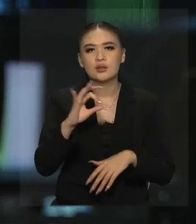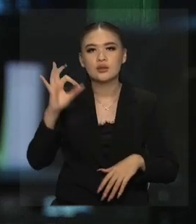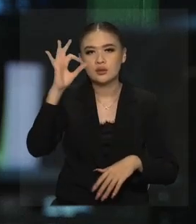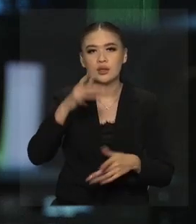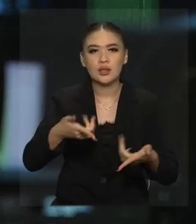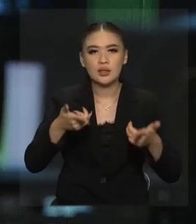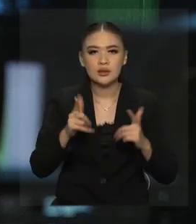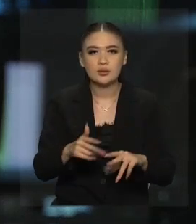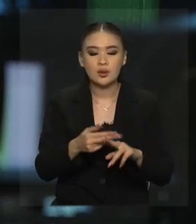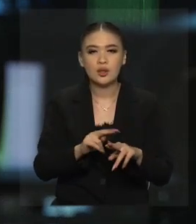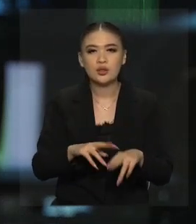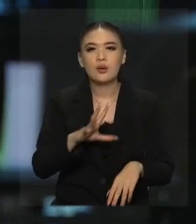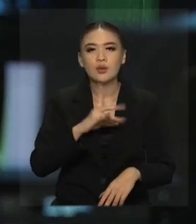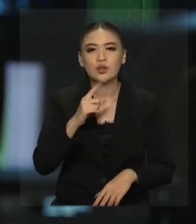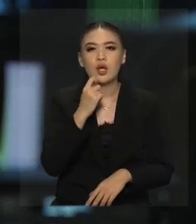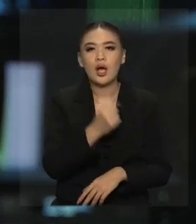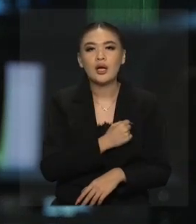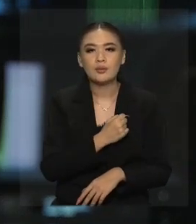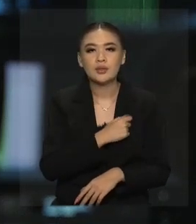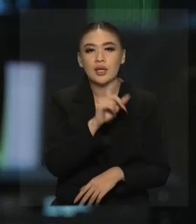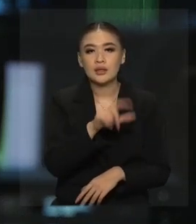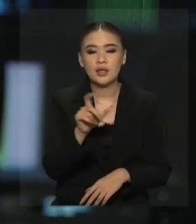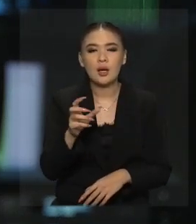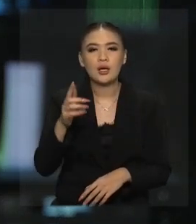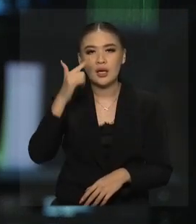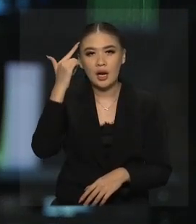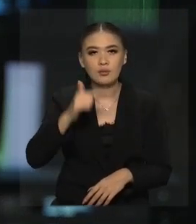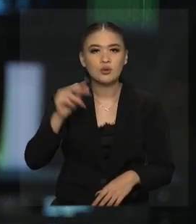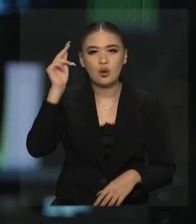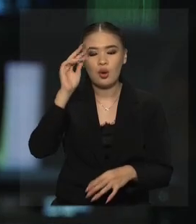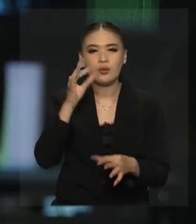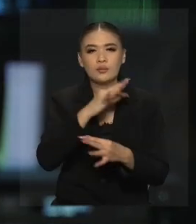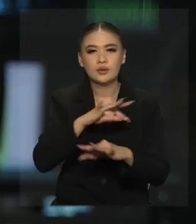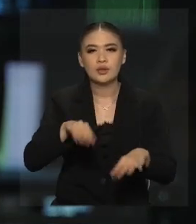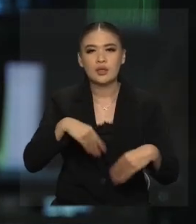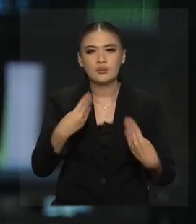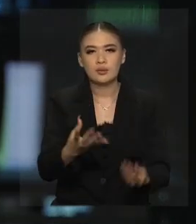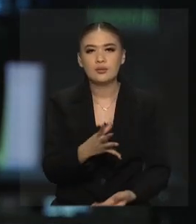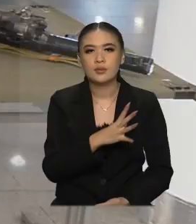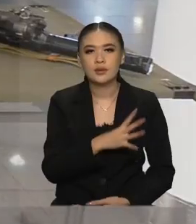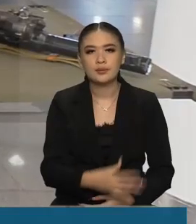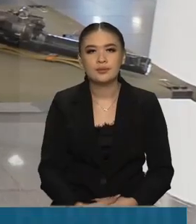келісімге отырып, отан алдындағы борышын өтеген азаматтардың білім алуына мүмкіндік жасауды қолға алған.